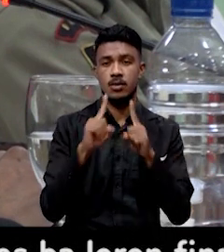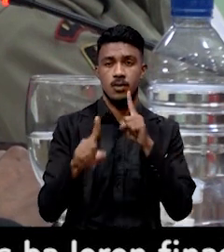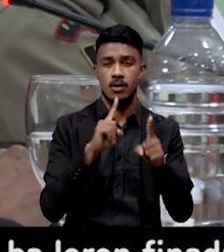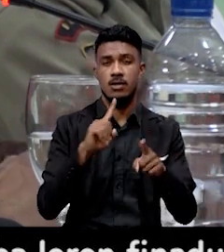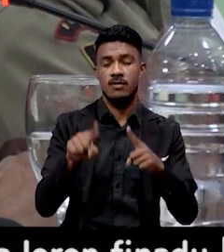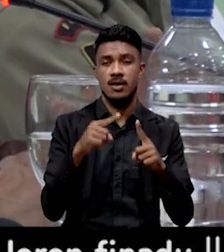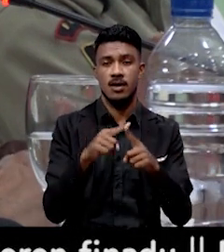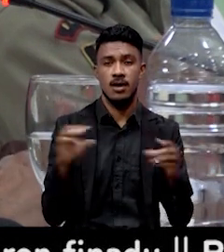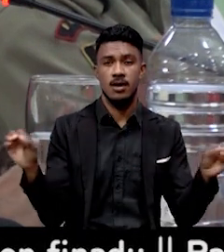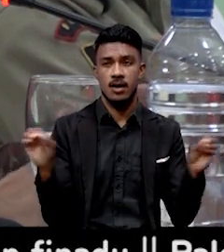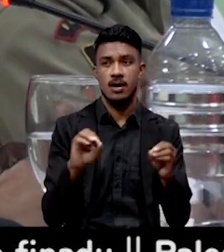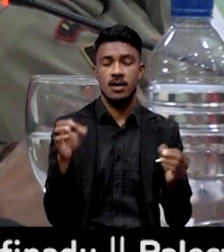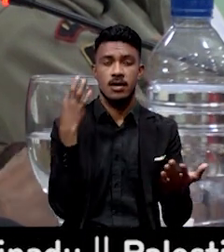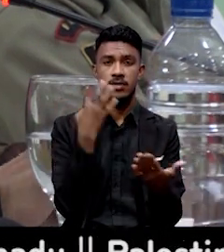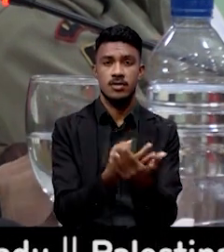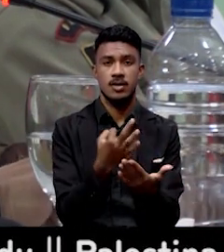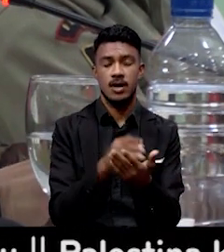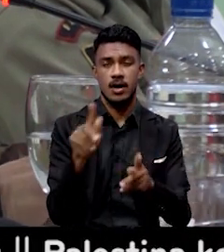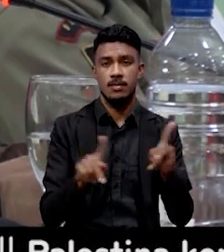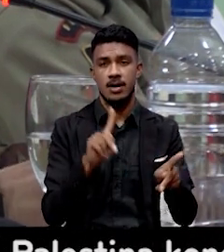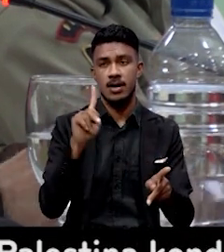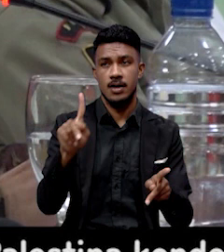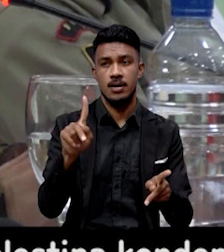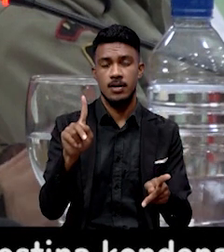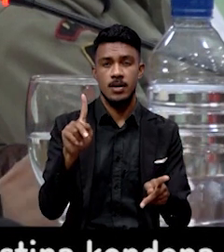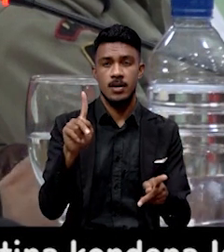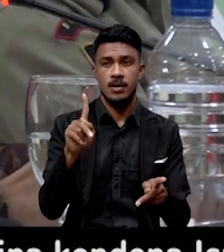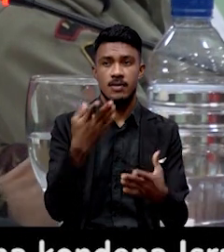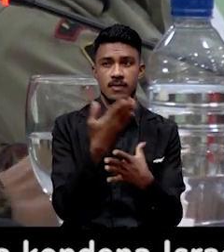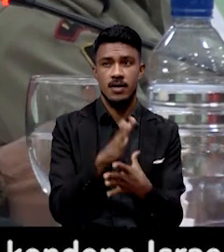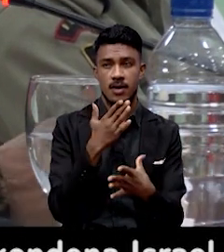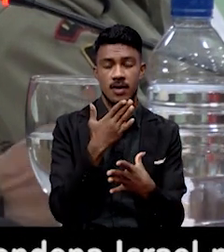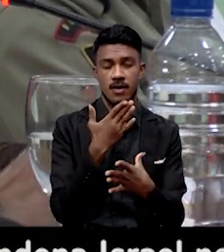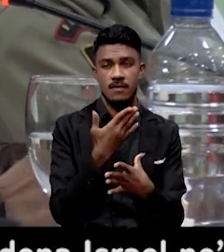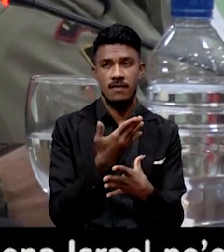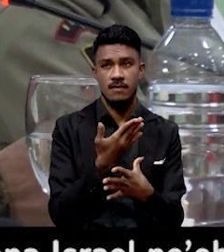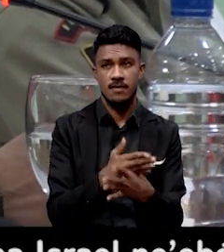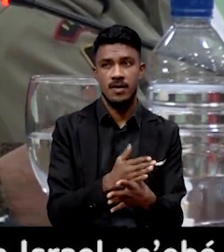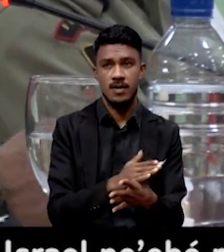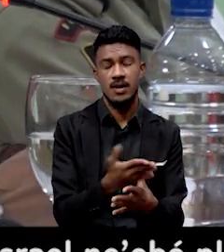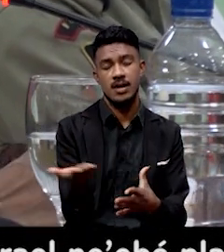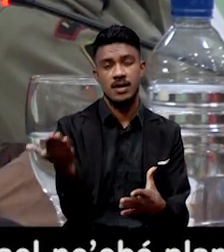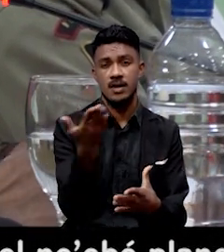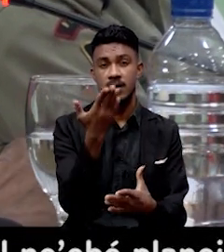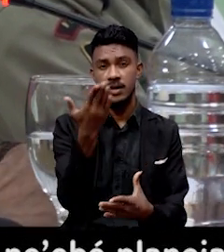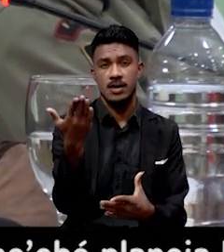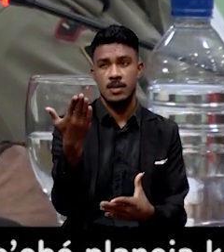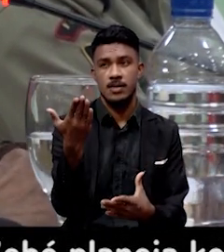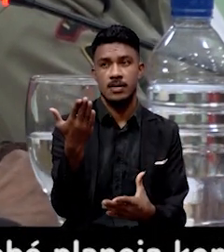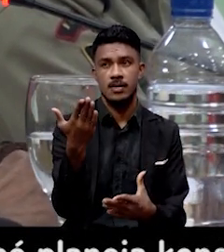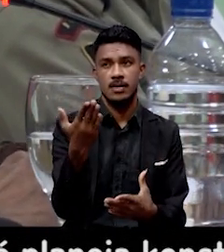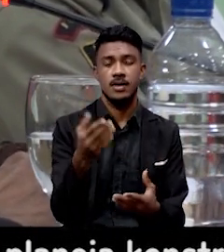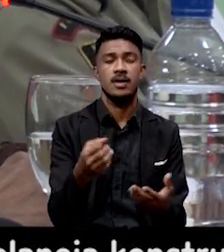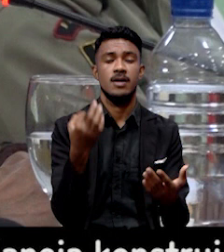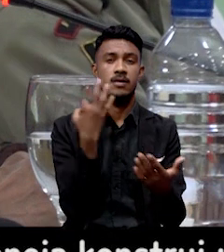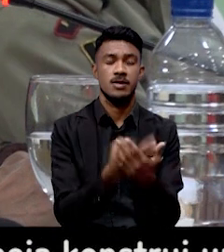kafahira lah ia susah. Lah ia emai dapat peratus subsidi ya atau bela subsidi ini. Ini apa? Soin rumah ni bermakna